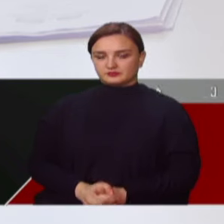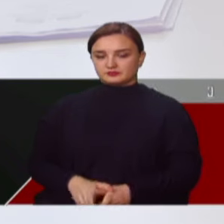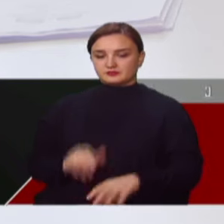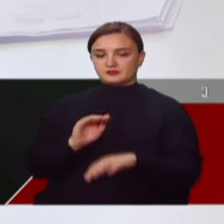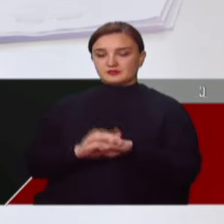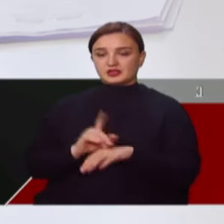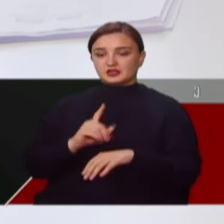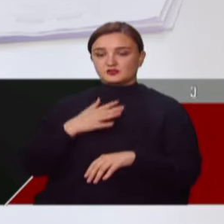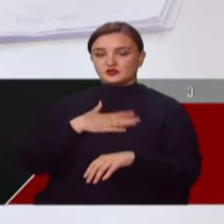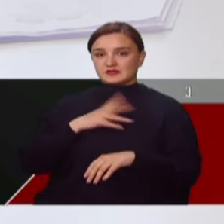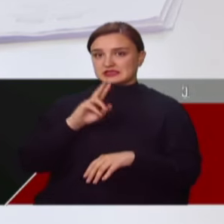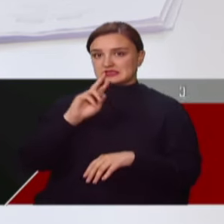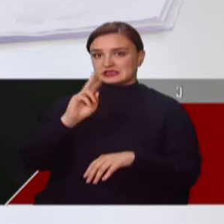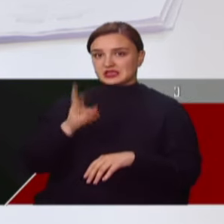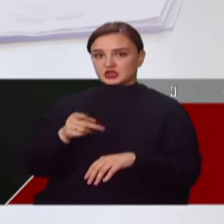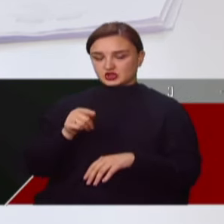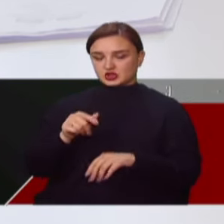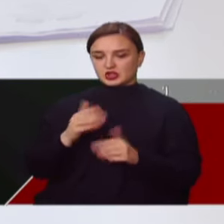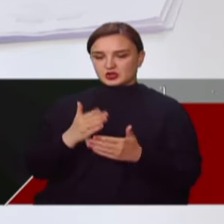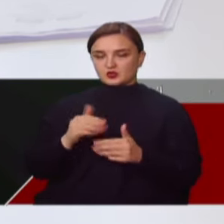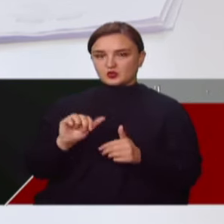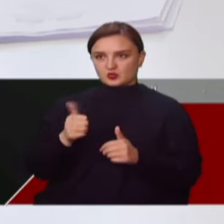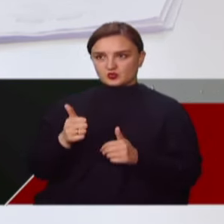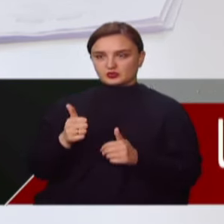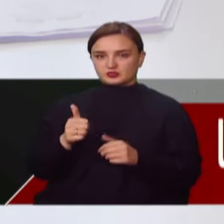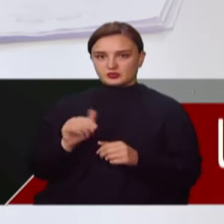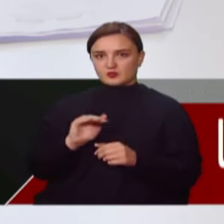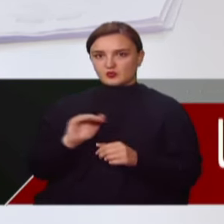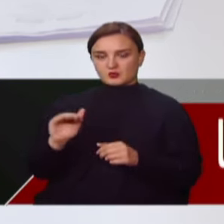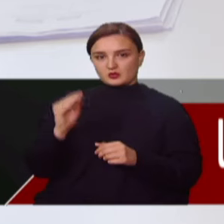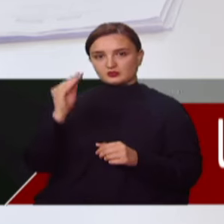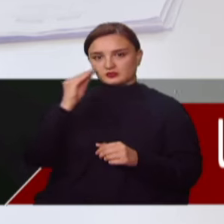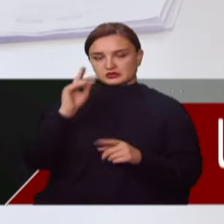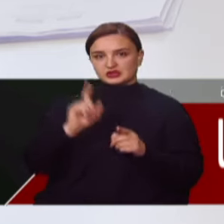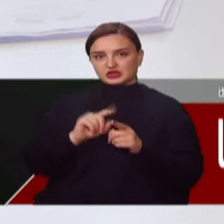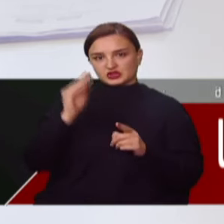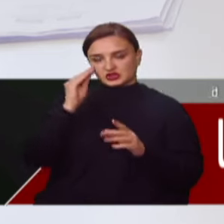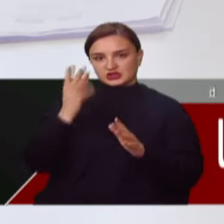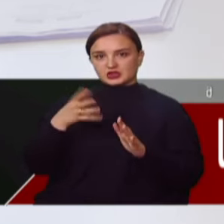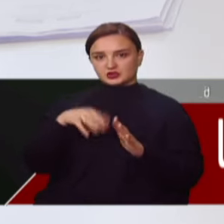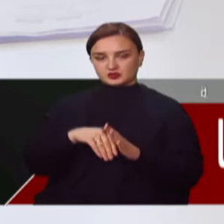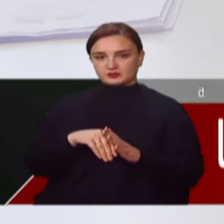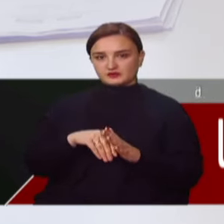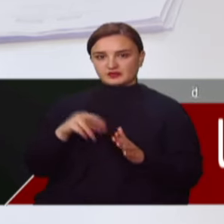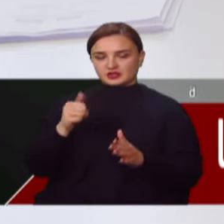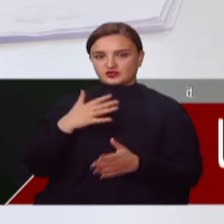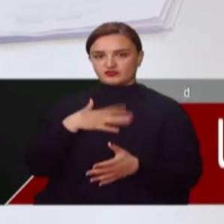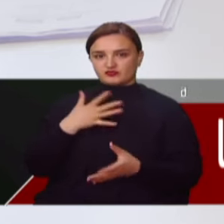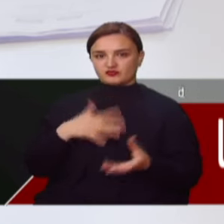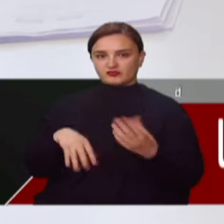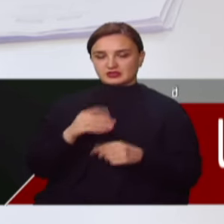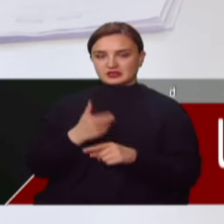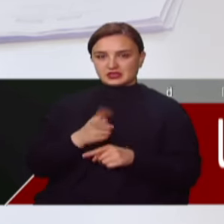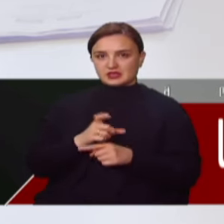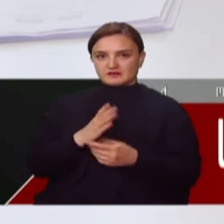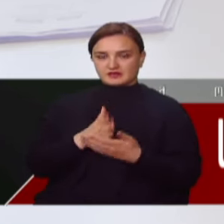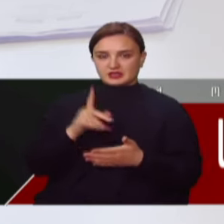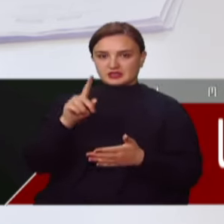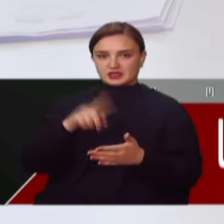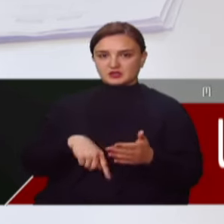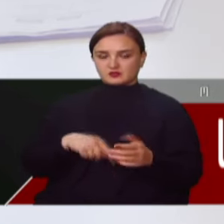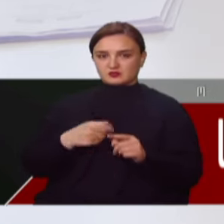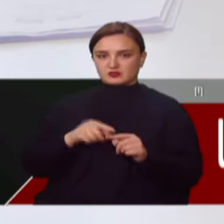იურიდიულად გამართულია, როგორც ფორმალური თვალსაზრისით, ისე შინაარსობრივი მხრივ, და ჩვენ ღრმად ვართ დარწმუნებული